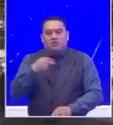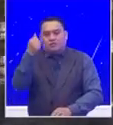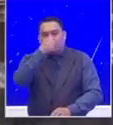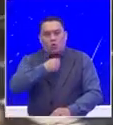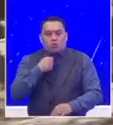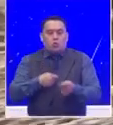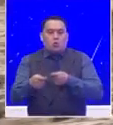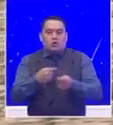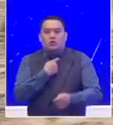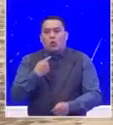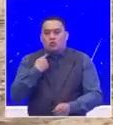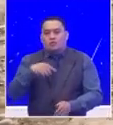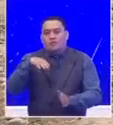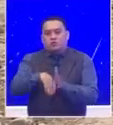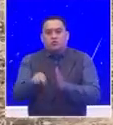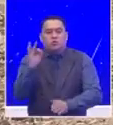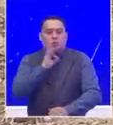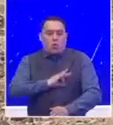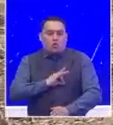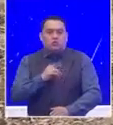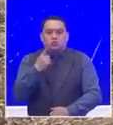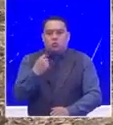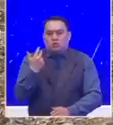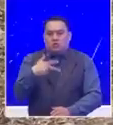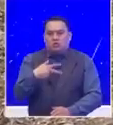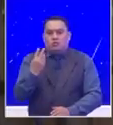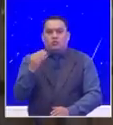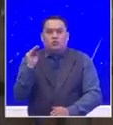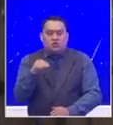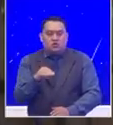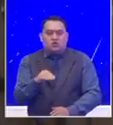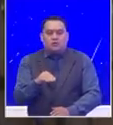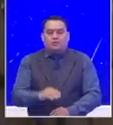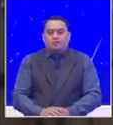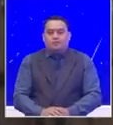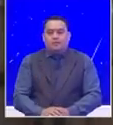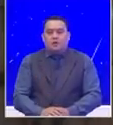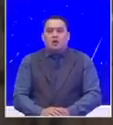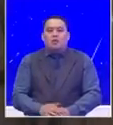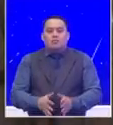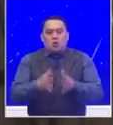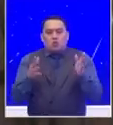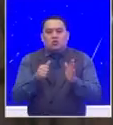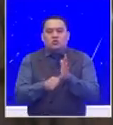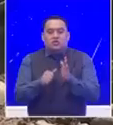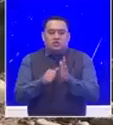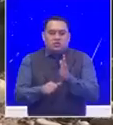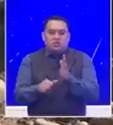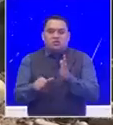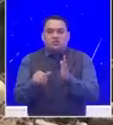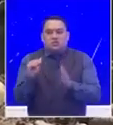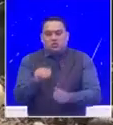руководство Талдыкургана планирует ввести в эксплуатацию свыше 132 тысяч квадратных метров жилья. Из них более 66